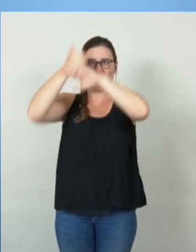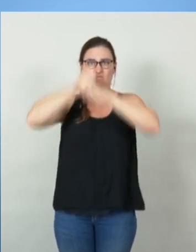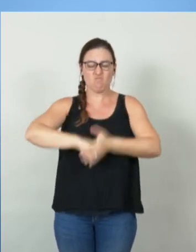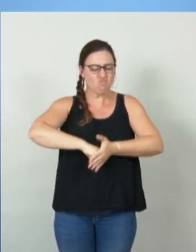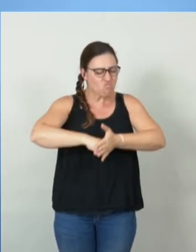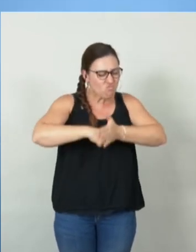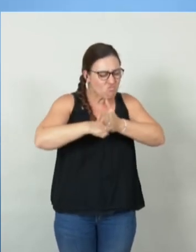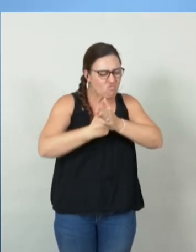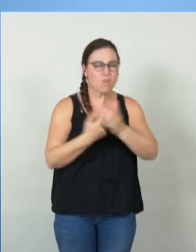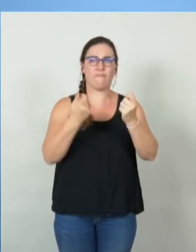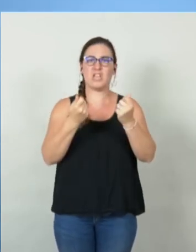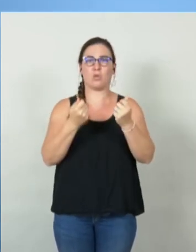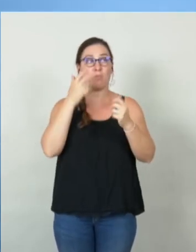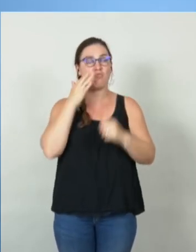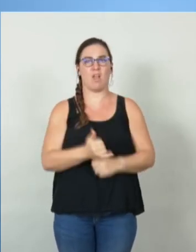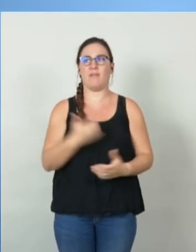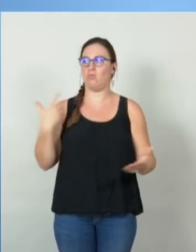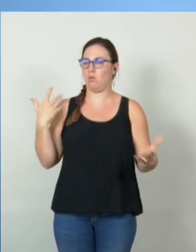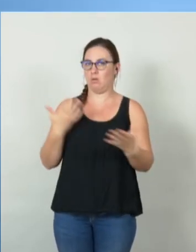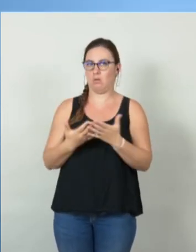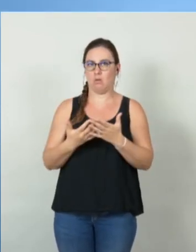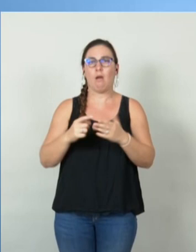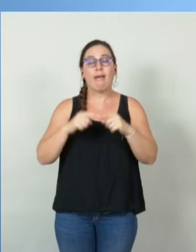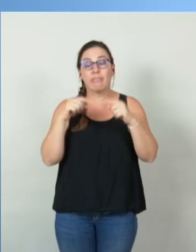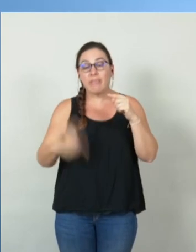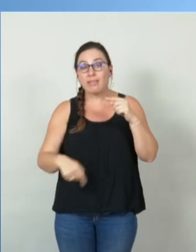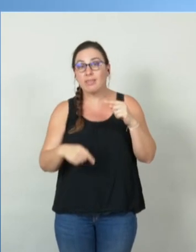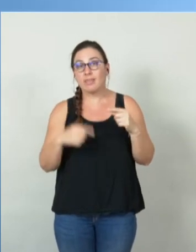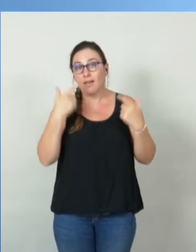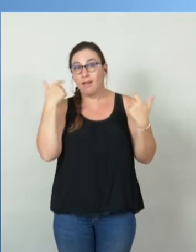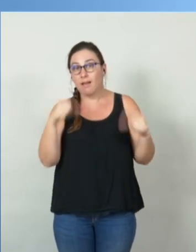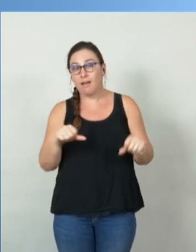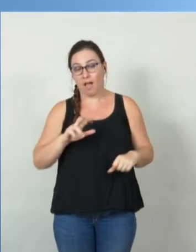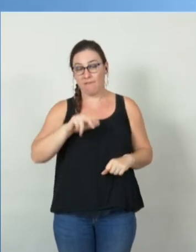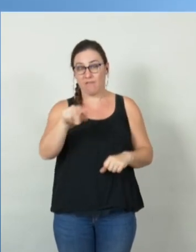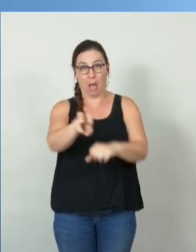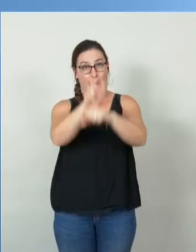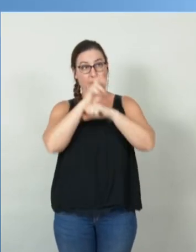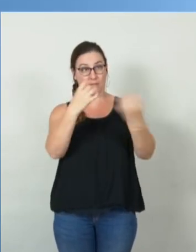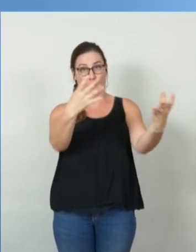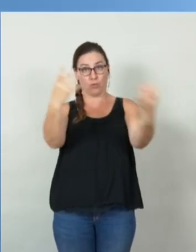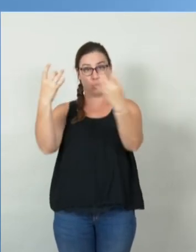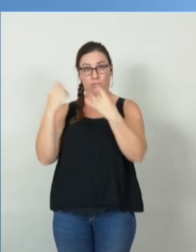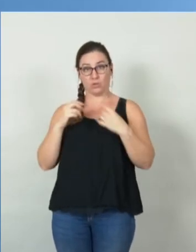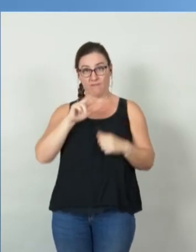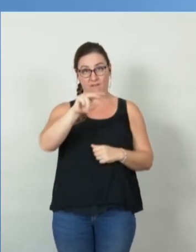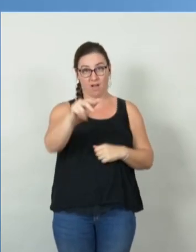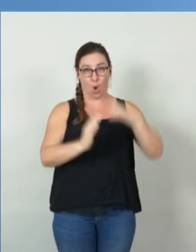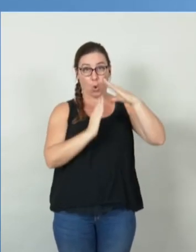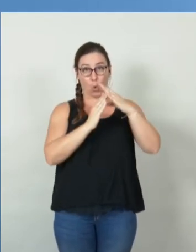hors pair regardons la dette bon ça a été dit bientôt on va plus vous prêter et regardons nos comptes